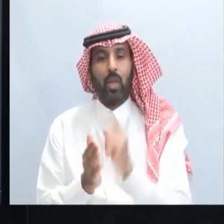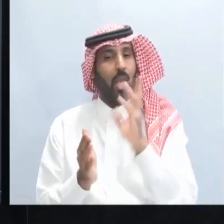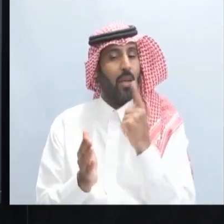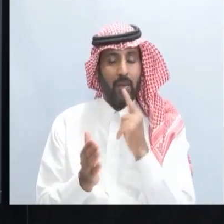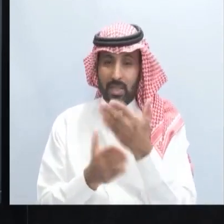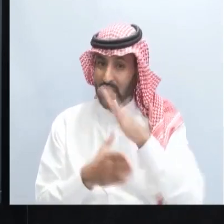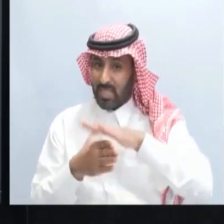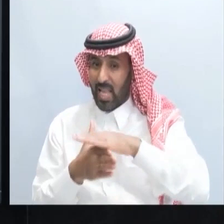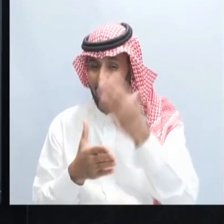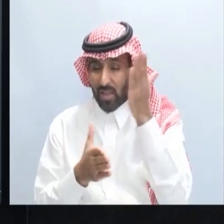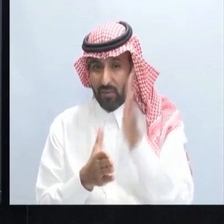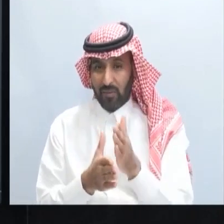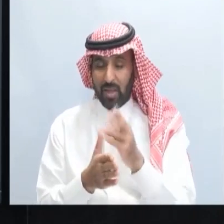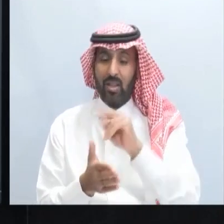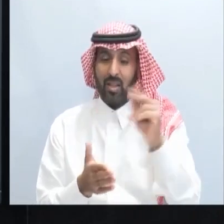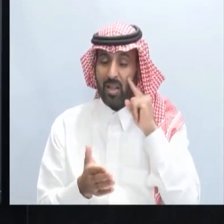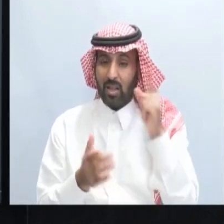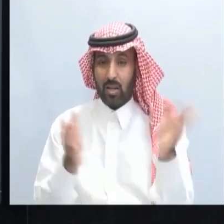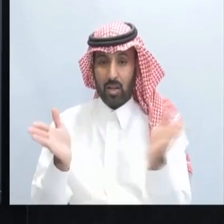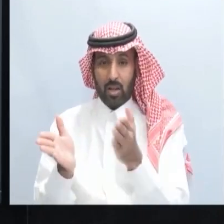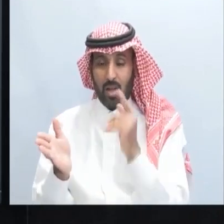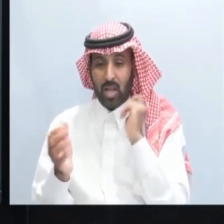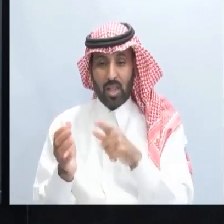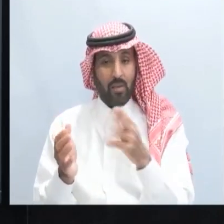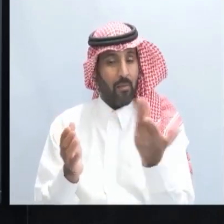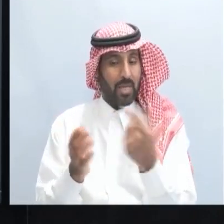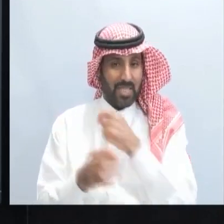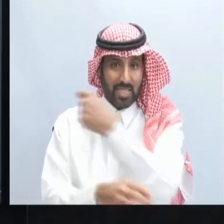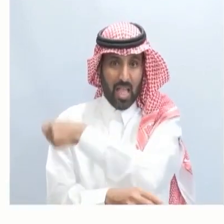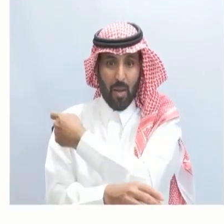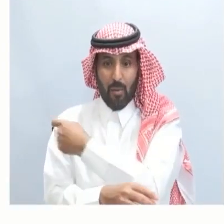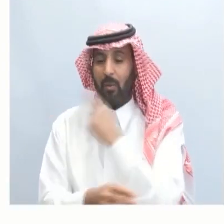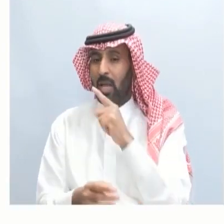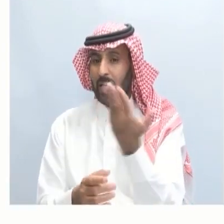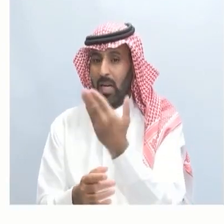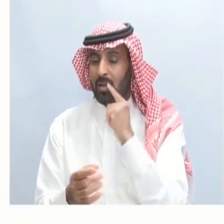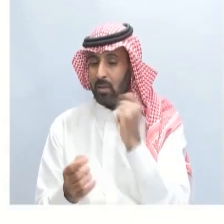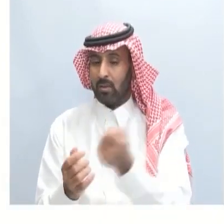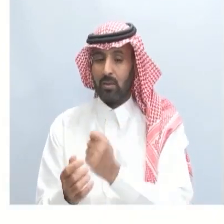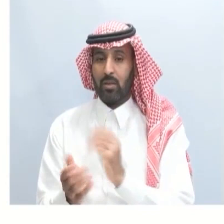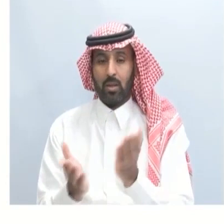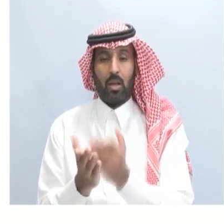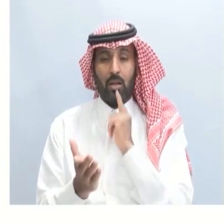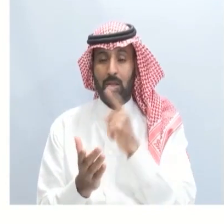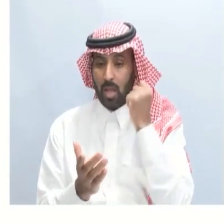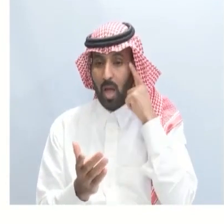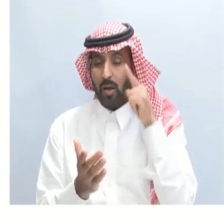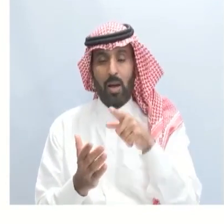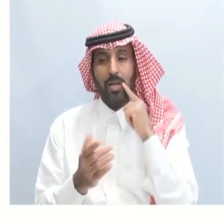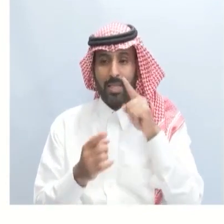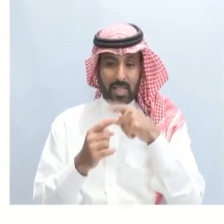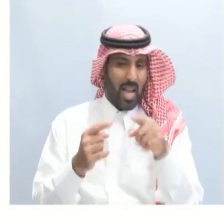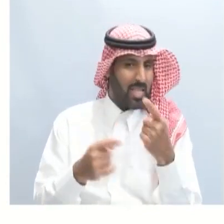يتزن الجسم افقيا ساستخدم ادوات معينه هدفي من التجربه هو اقرا معي واكتبها ان نستنتج شرط